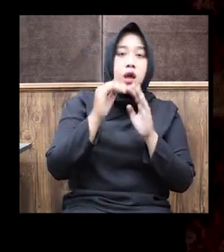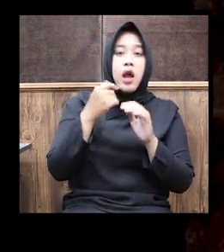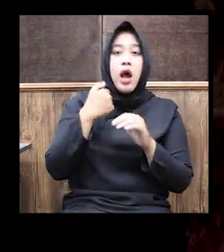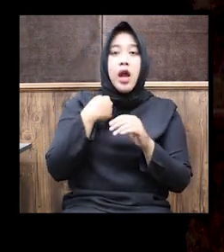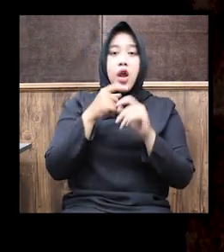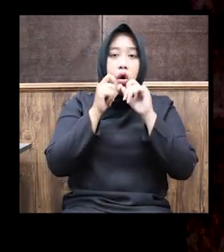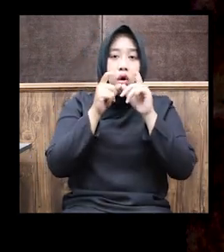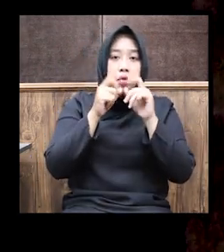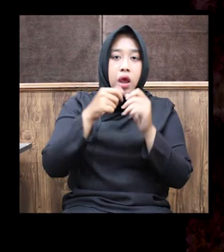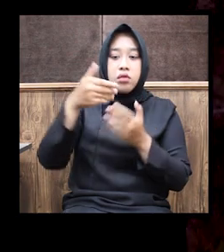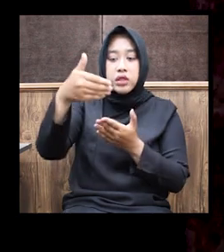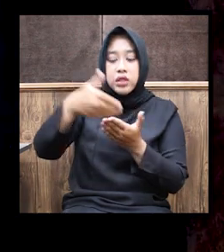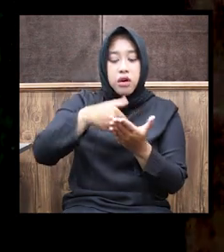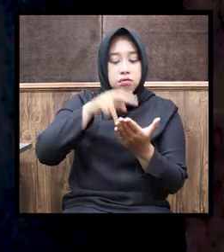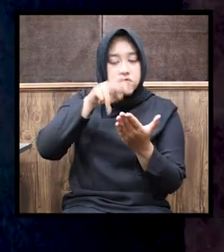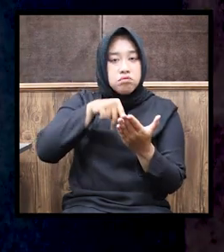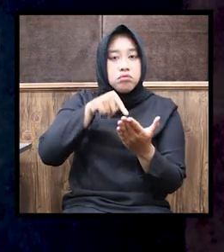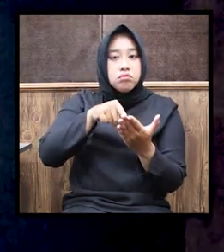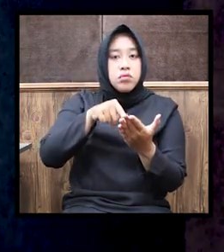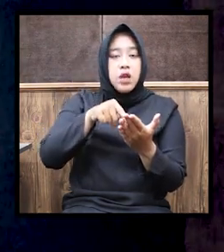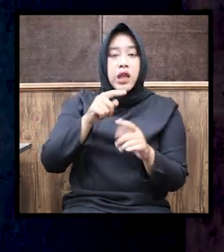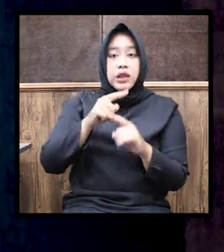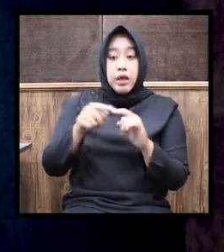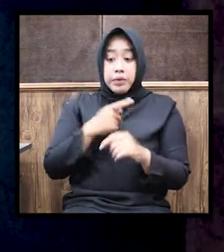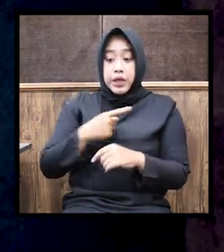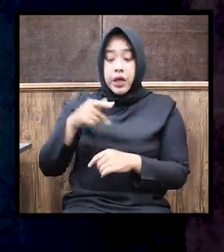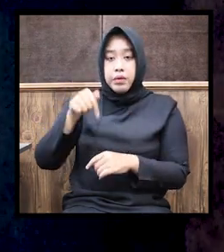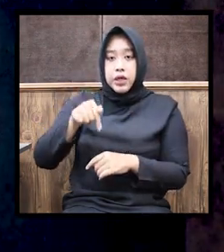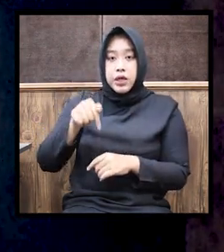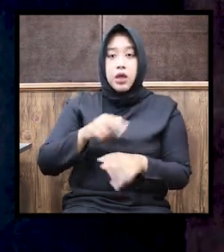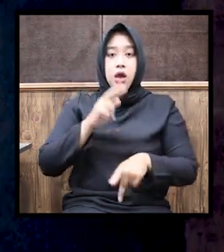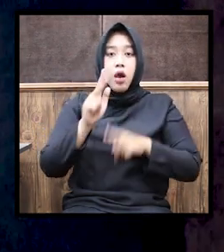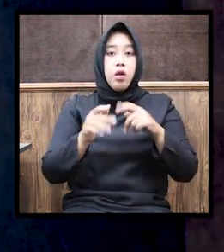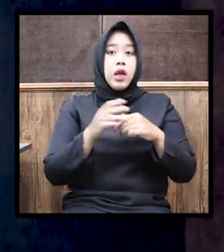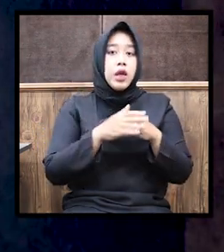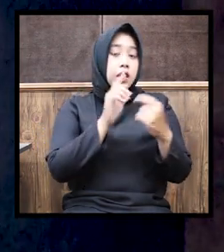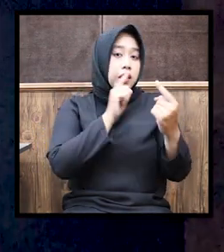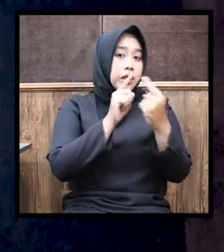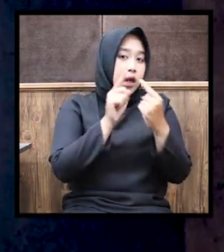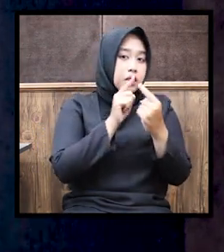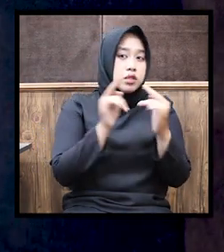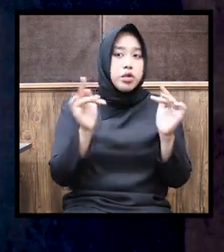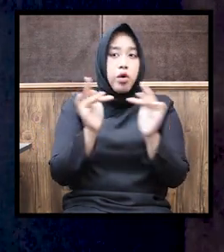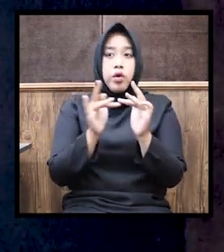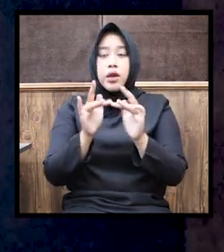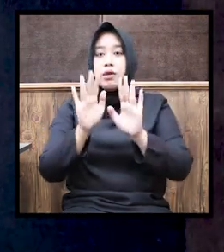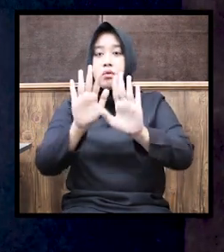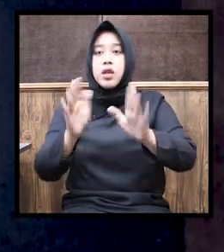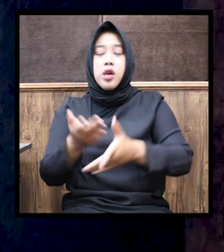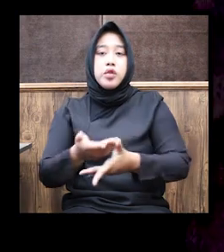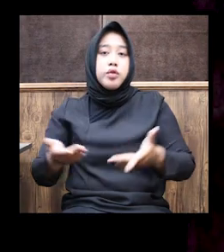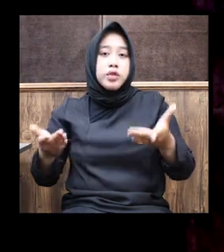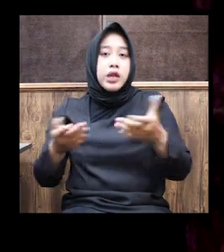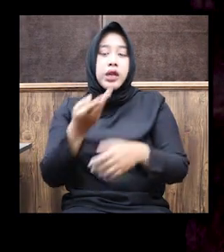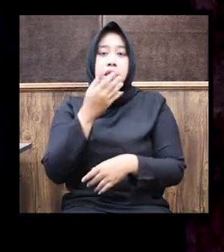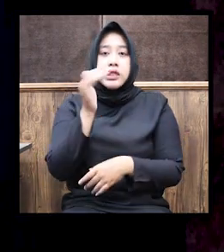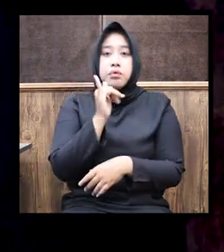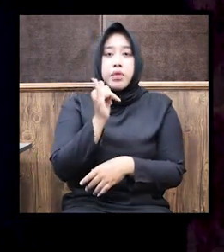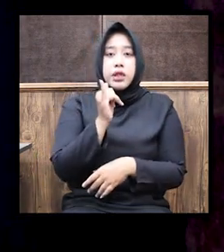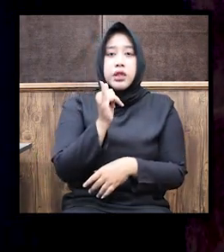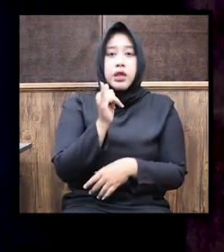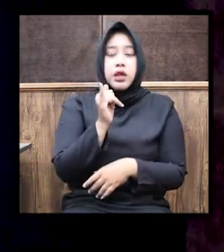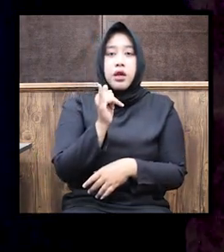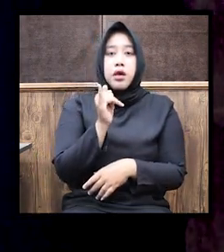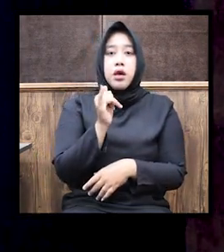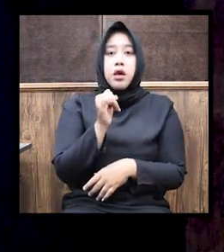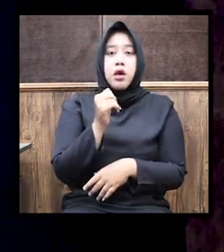seperti ini seperti ini tapi kami tentu saja kalau dengan interaksi jarak jauh melalui sosial media tidak bisa ee ketemu titik